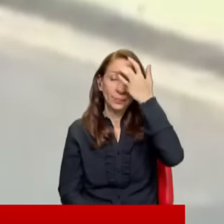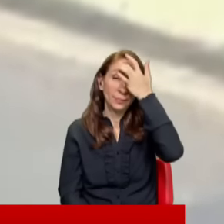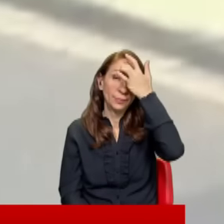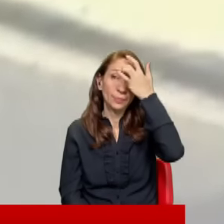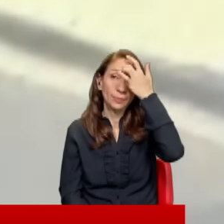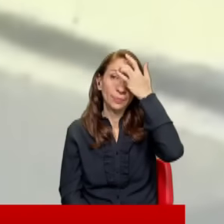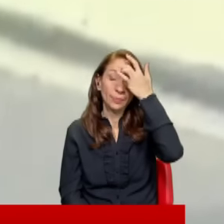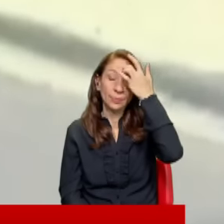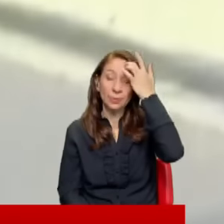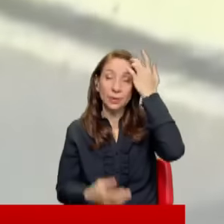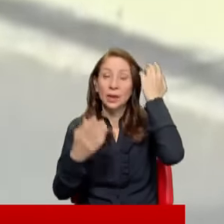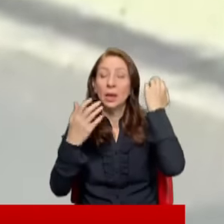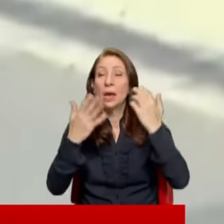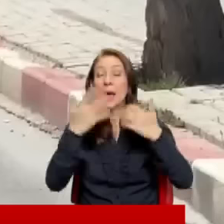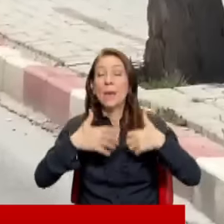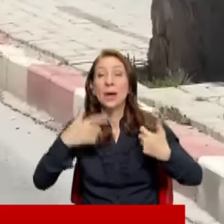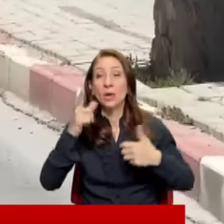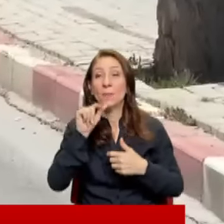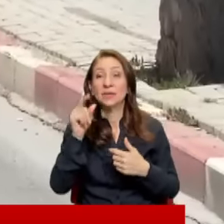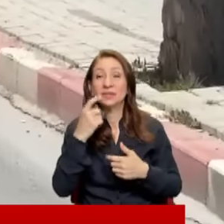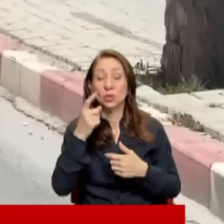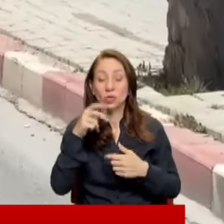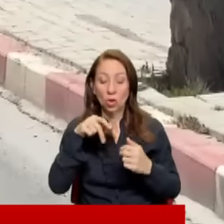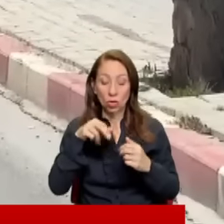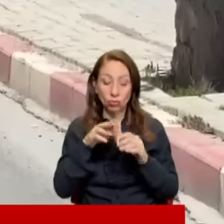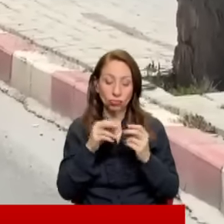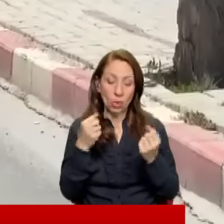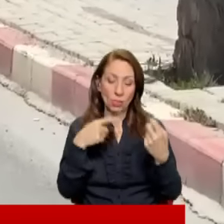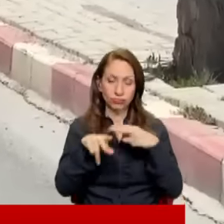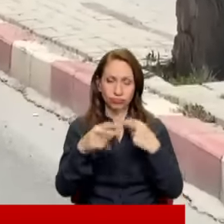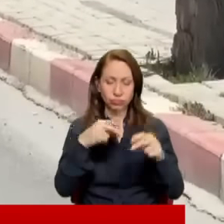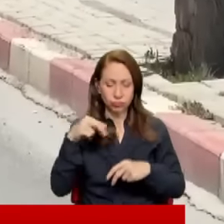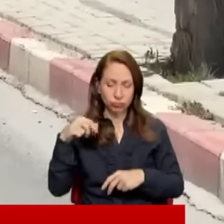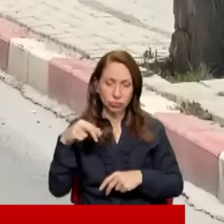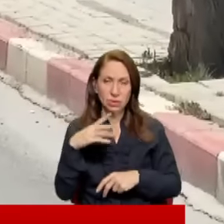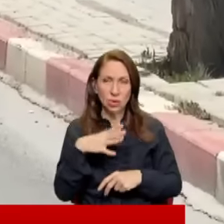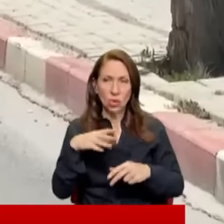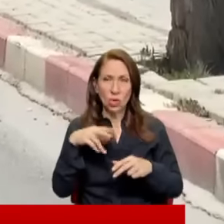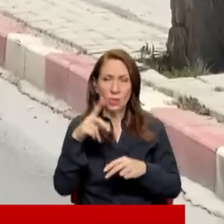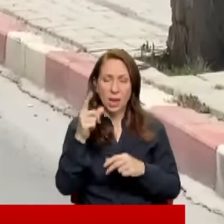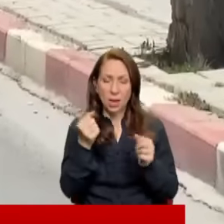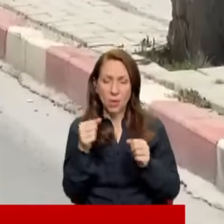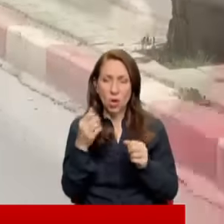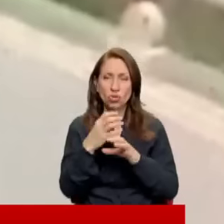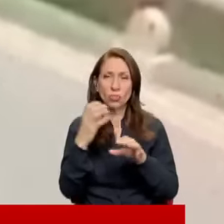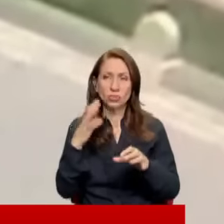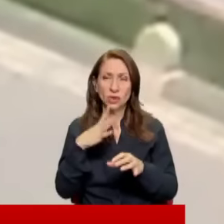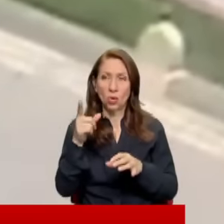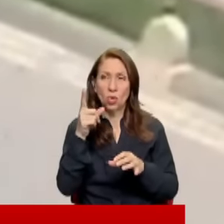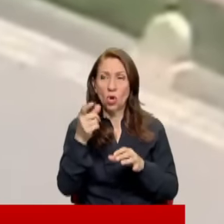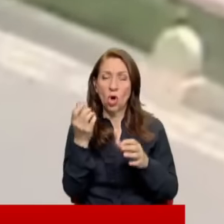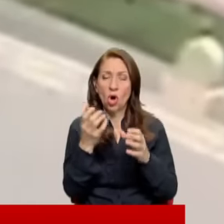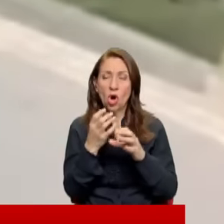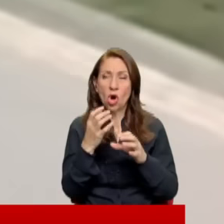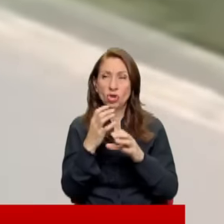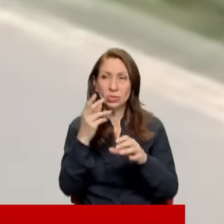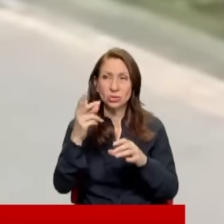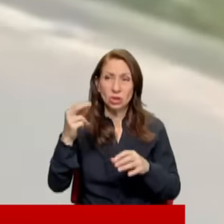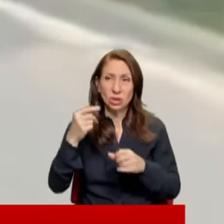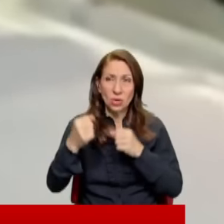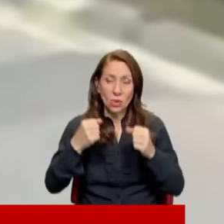atlattı Karaman'da 11 yaşındaki bir çocuk Yolun karşısına geçmek istedi yol kenarında bir otobüs vardı o da otobüsün önünden